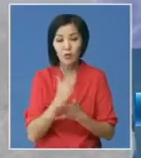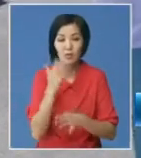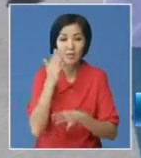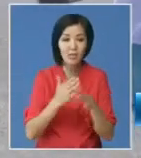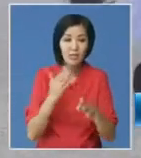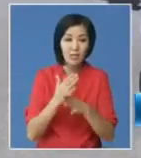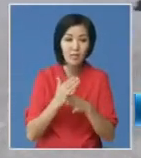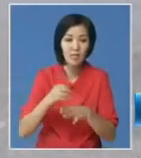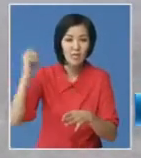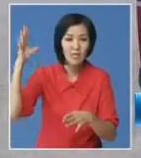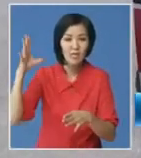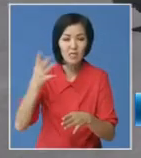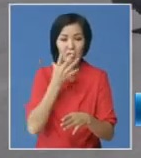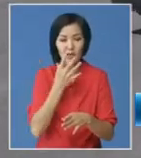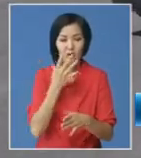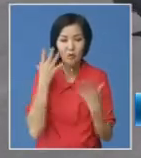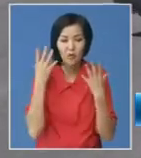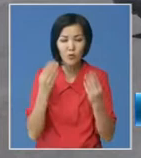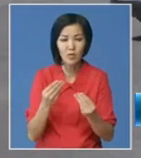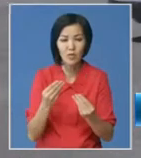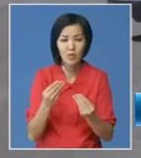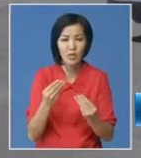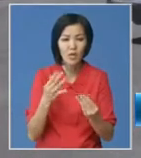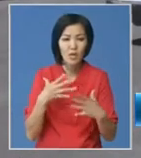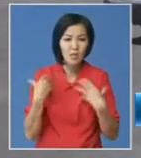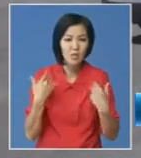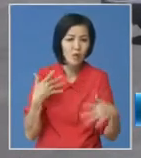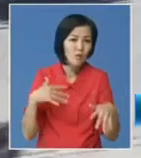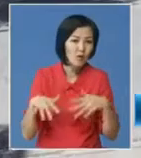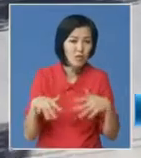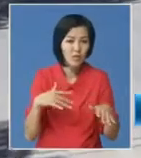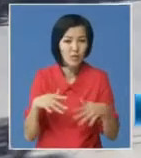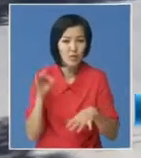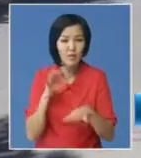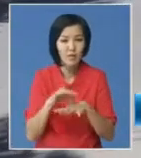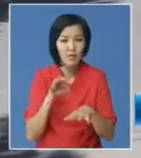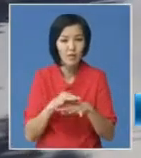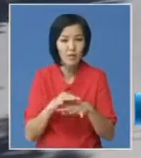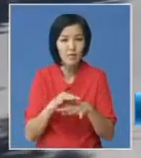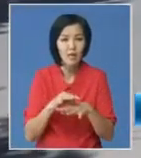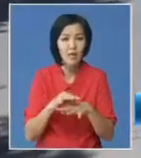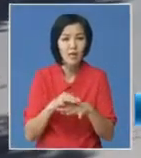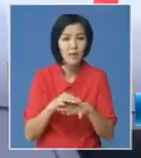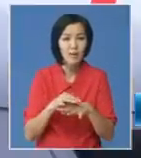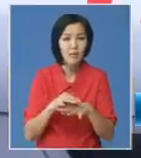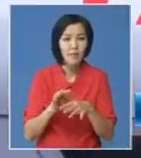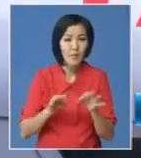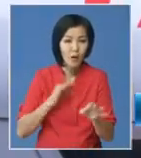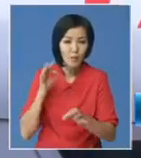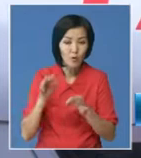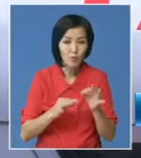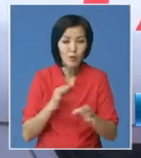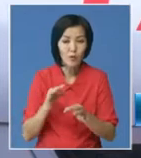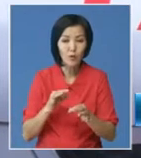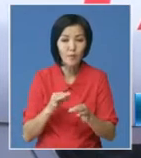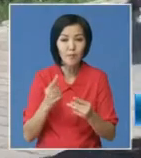ыстық күннен денсаулығы нашарлаған тұрғындар. Талдықорғандағы 16 бригада тәулік бойы шаһар халқына алғашқы көмек көрсетеді. Ол